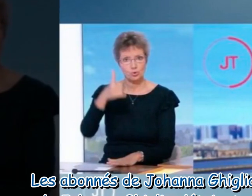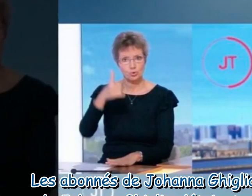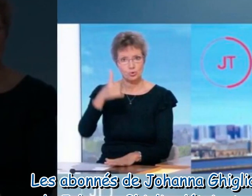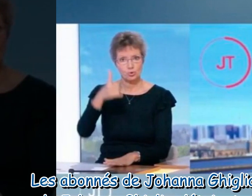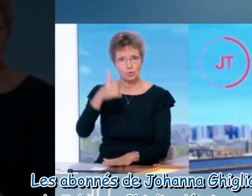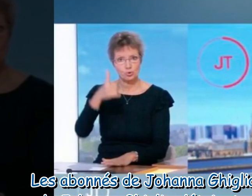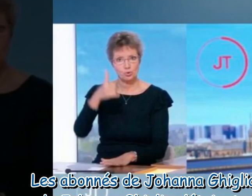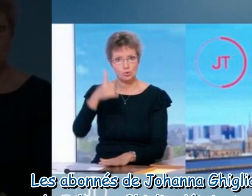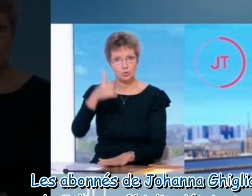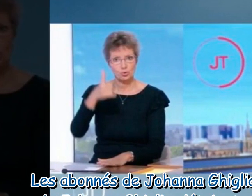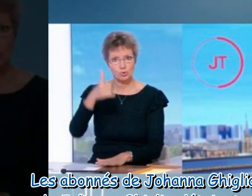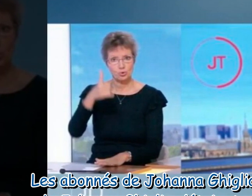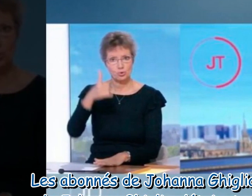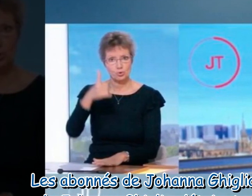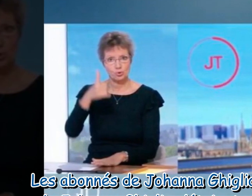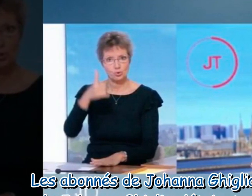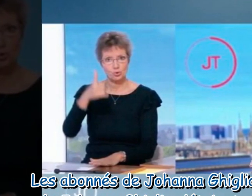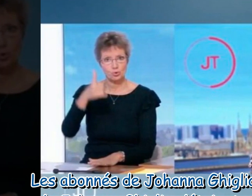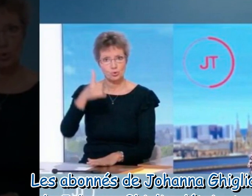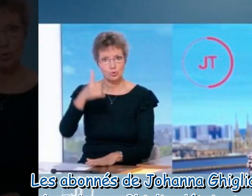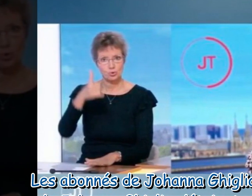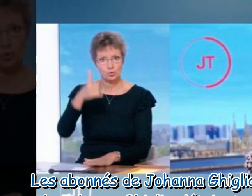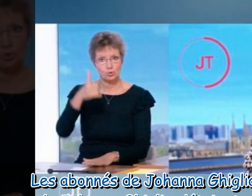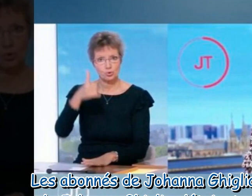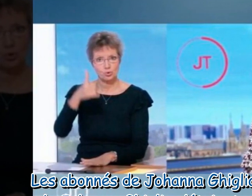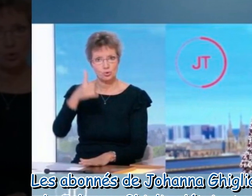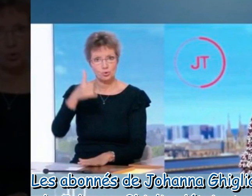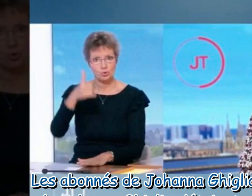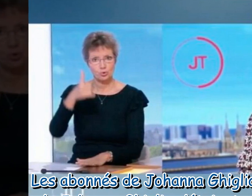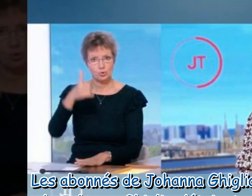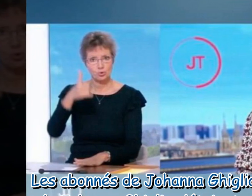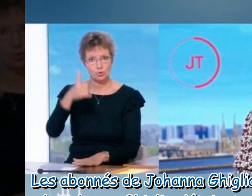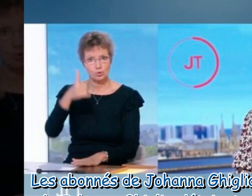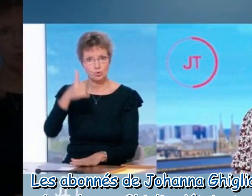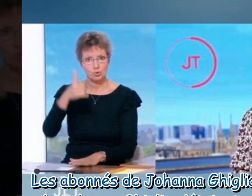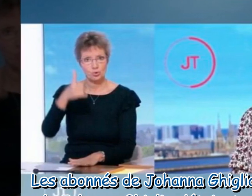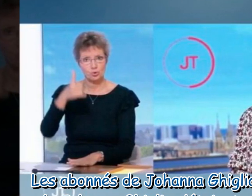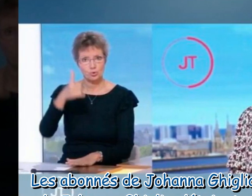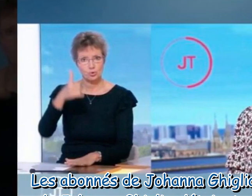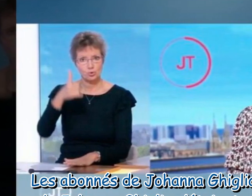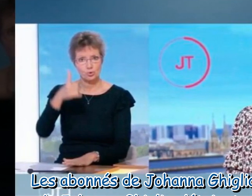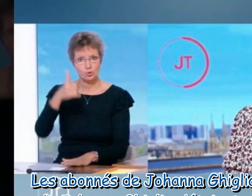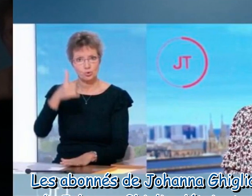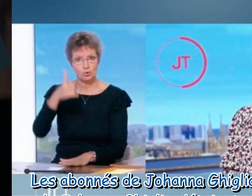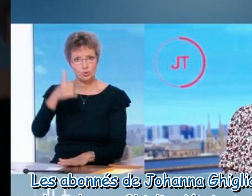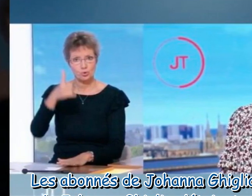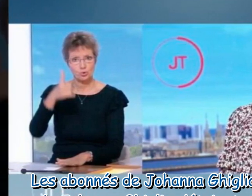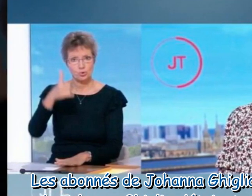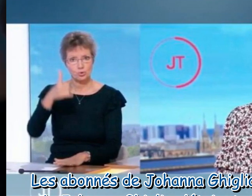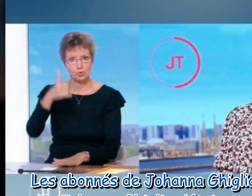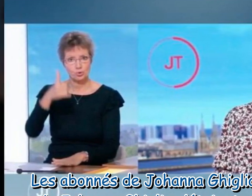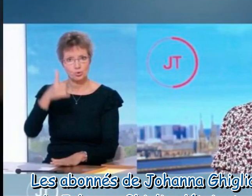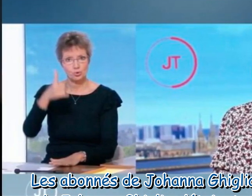Les abonnés de Johanna Guillia aux anges, les followers de Johanna Guillia n'étaient pas restés indifférents à cette adorable publication,